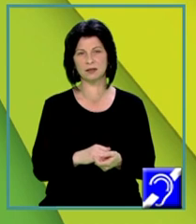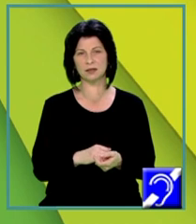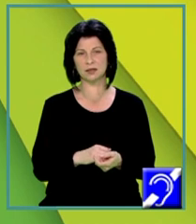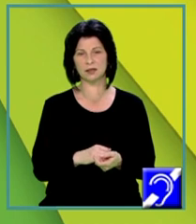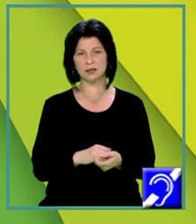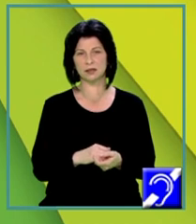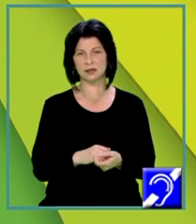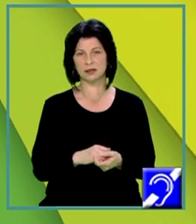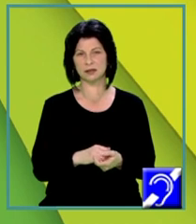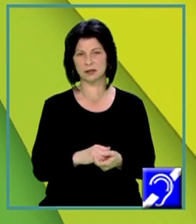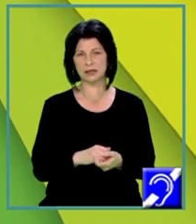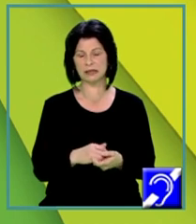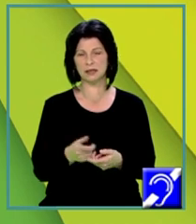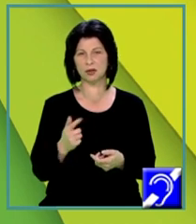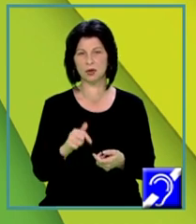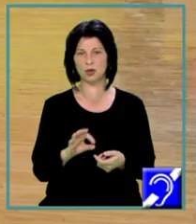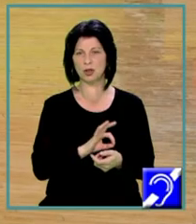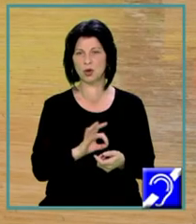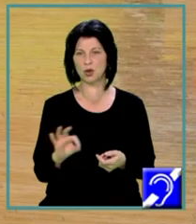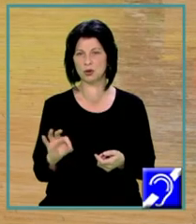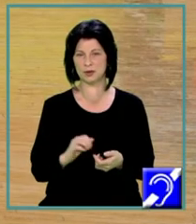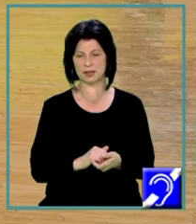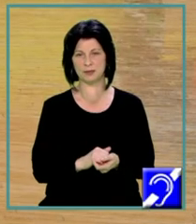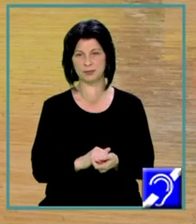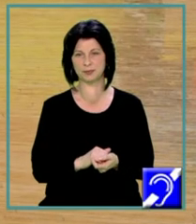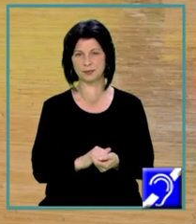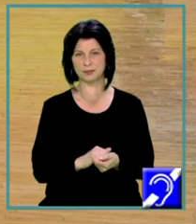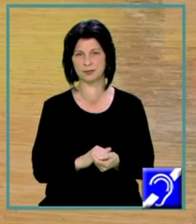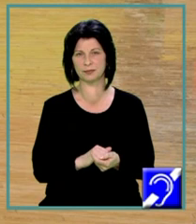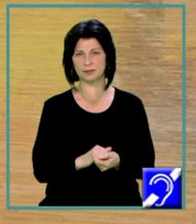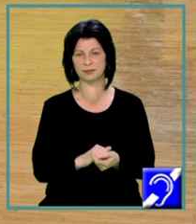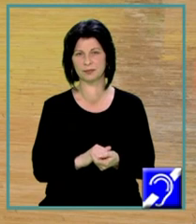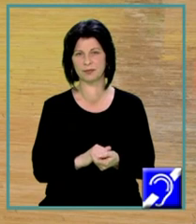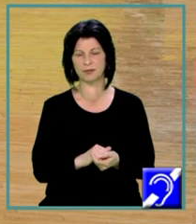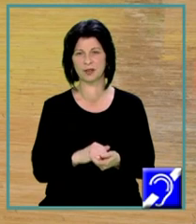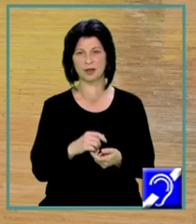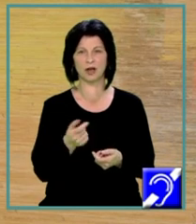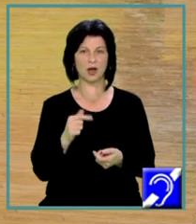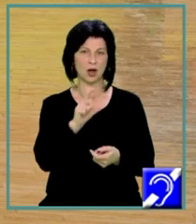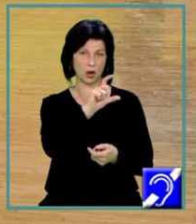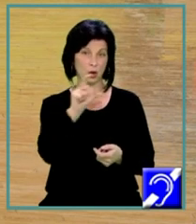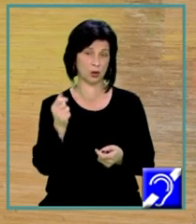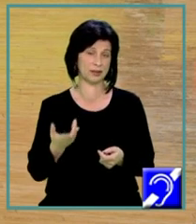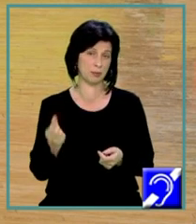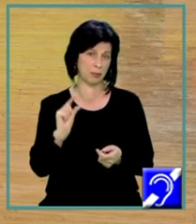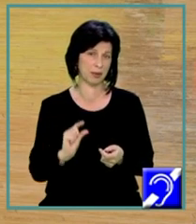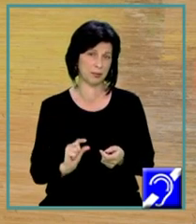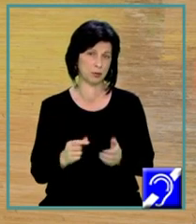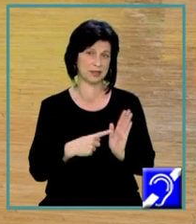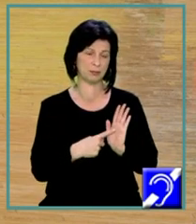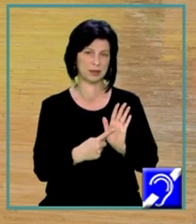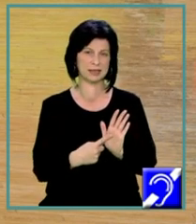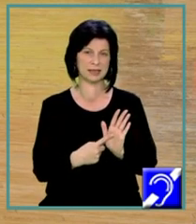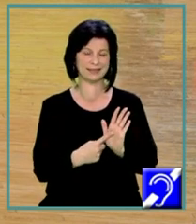nu este număr natural pătrat perfect mai departe o temă mai puțin prezentată este cea